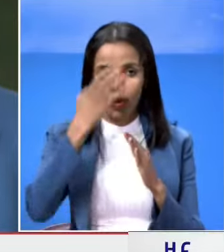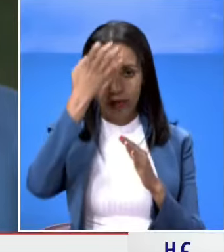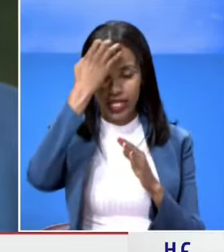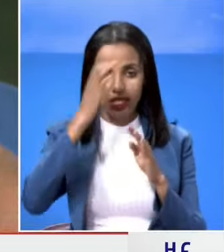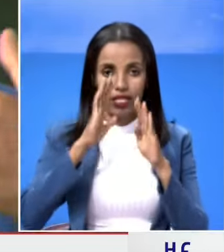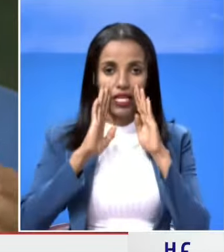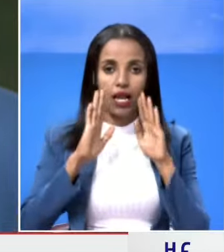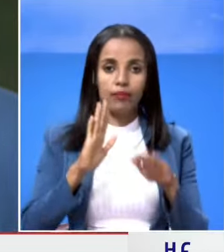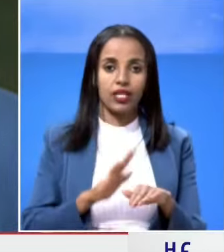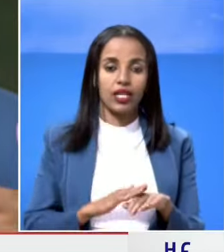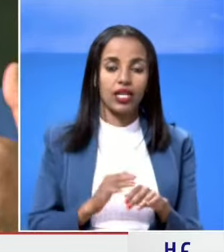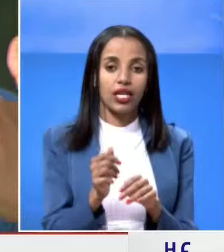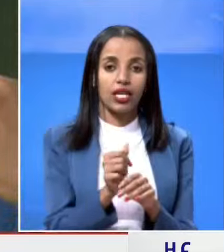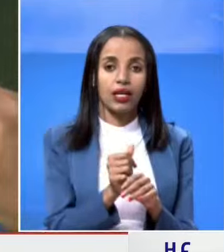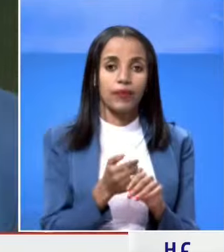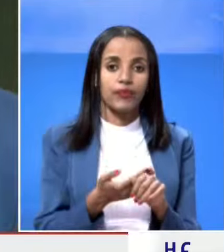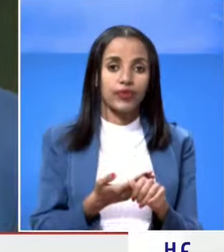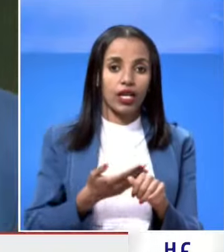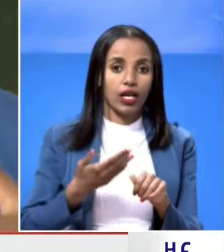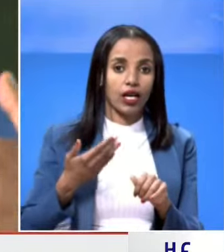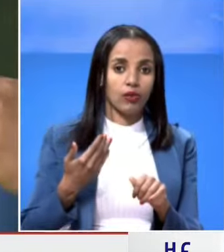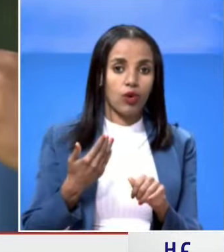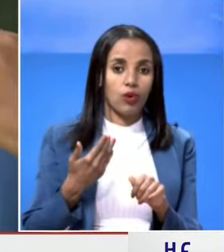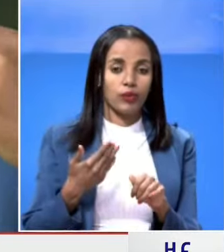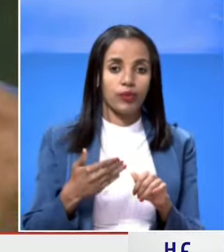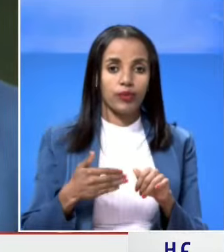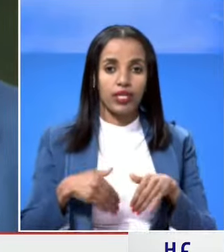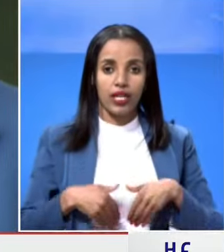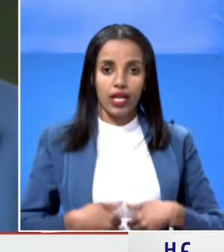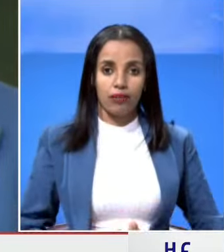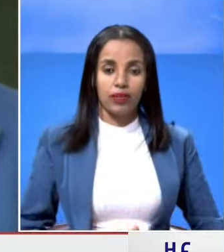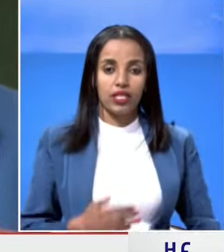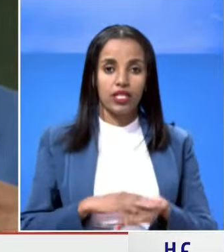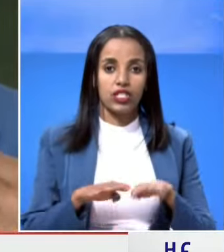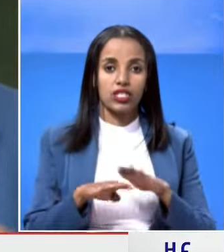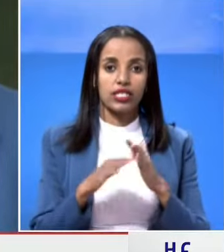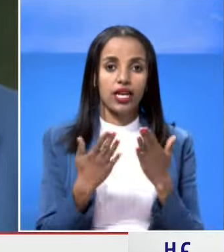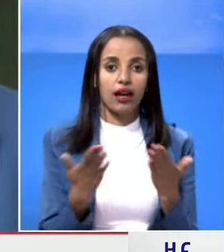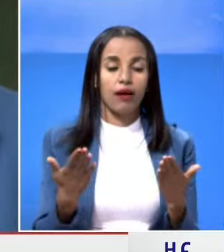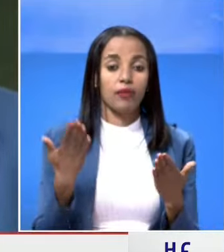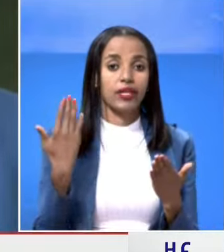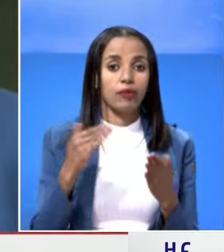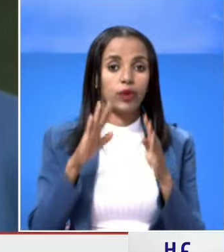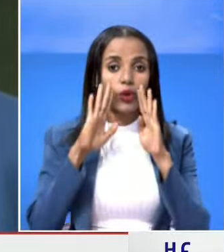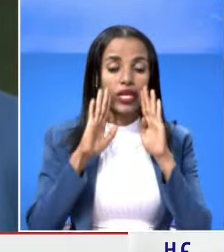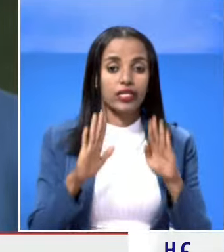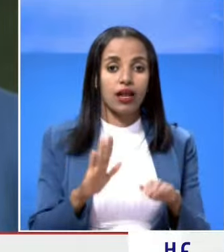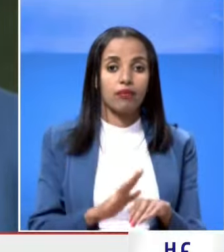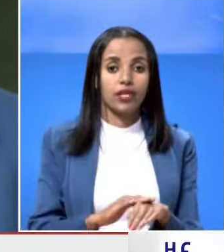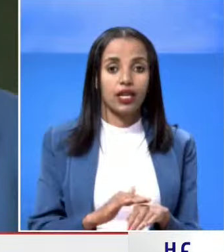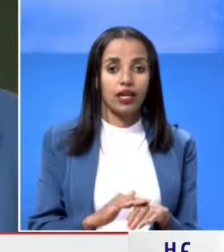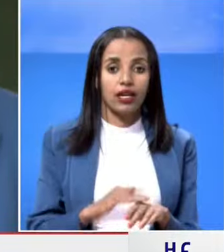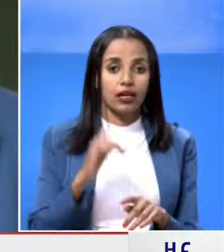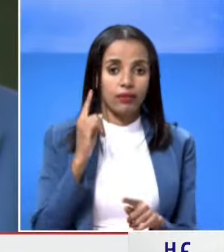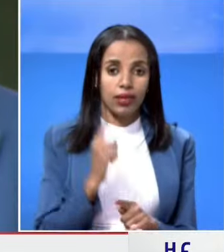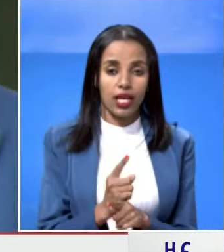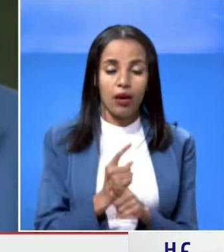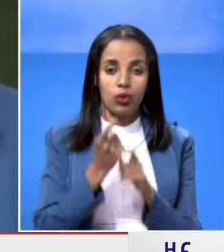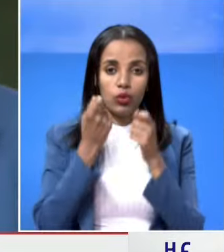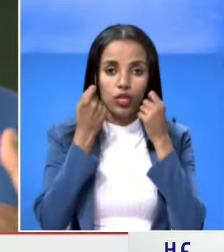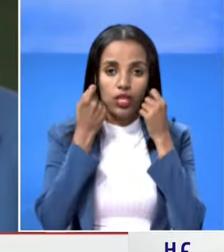የመንግስት የሰላም ጥሪ ቀድሞም ይደከምበት እጅ ይዘረጋበት የነበረውን የሰላም ጥሪ በወጉና በተገቢው